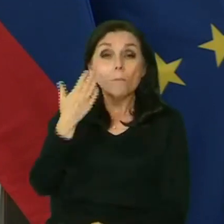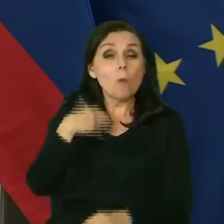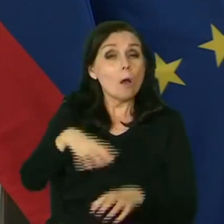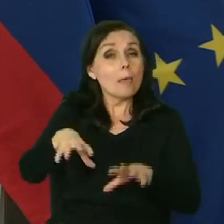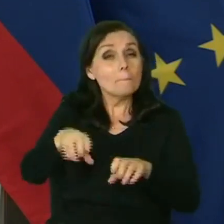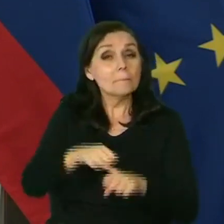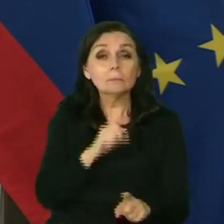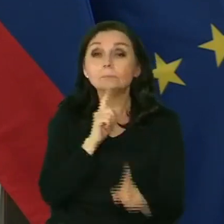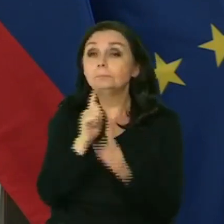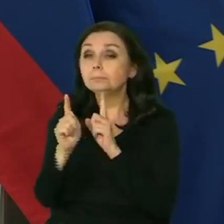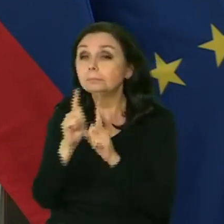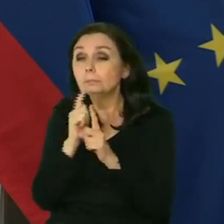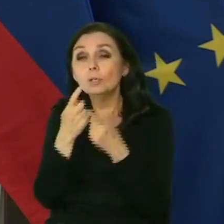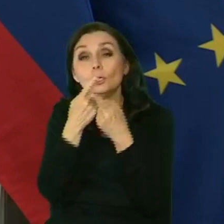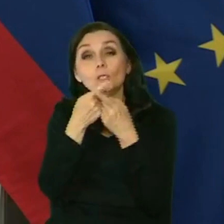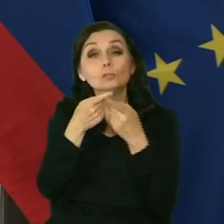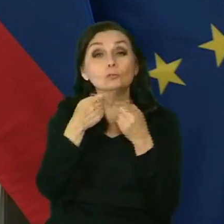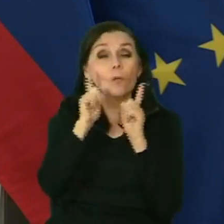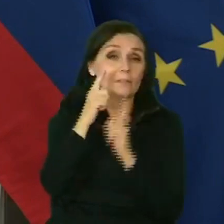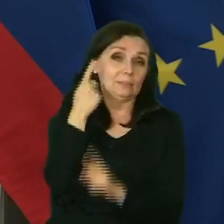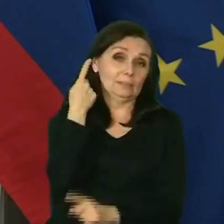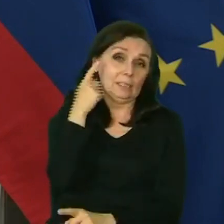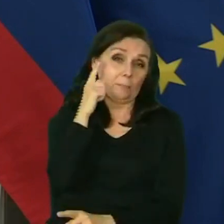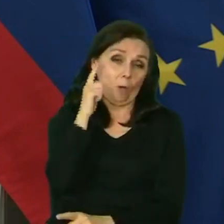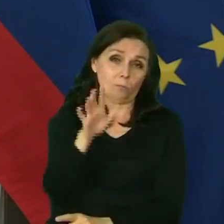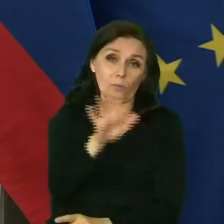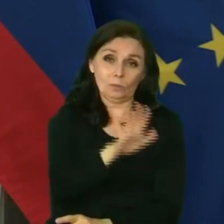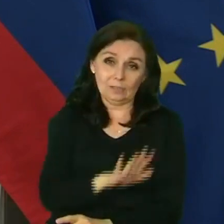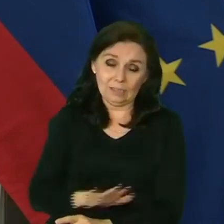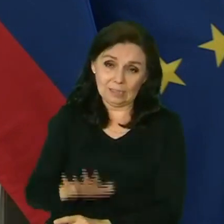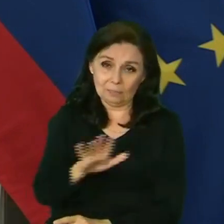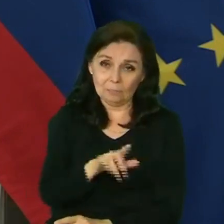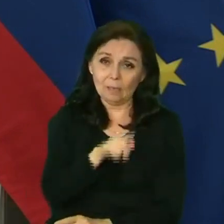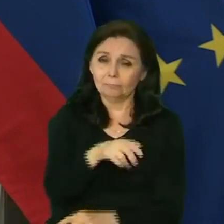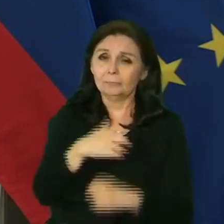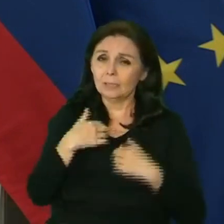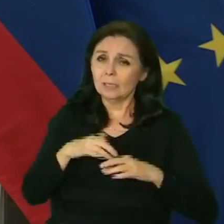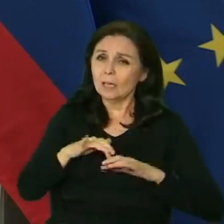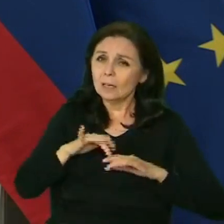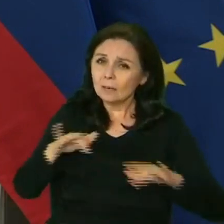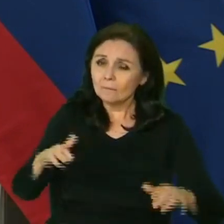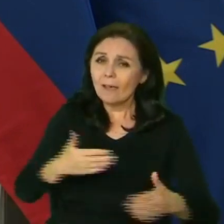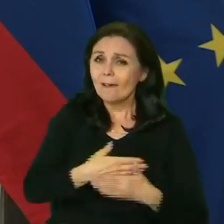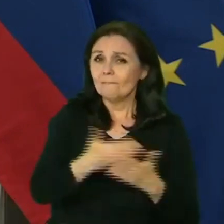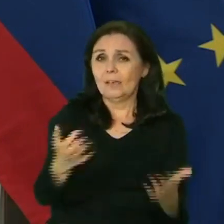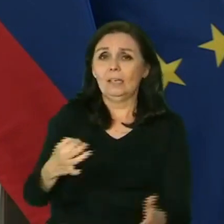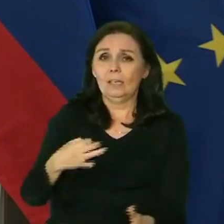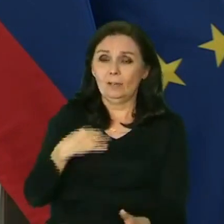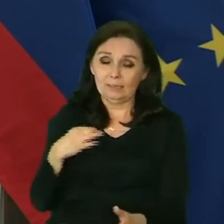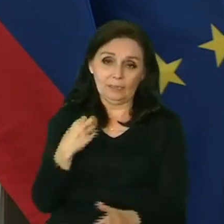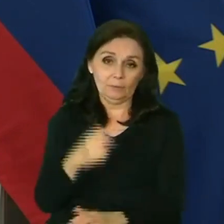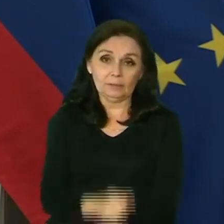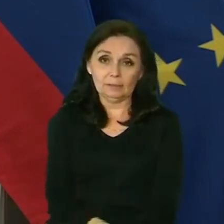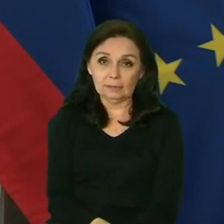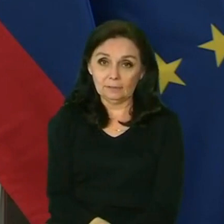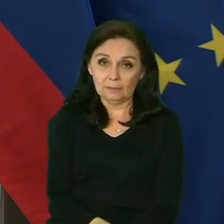po porade so slovenskými špičkami epidemiológie, infektológie či verejného zdravotníctva.